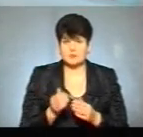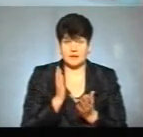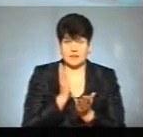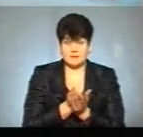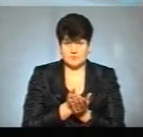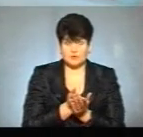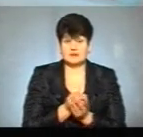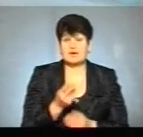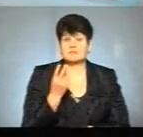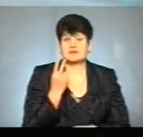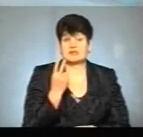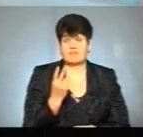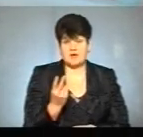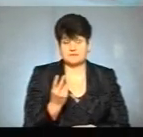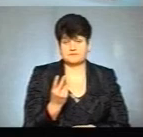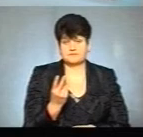там